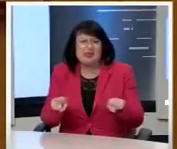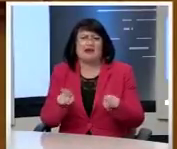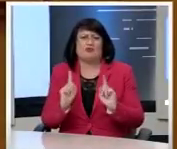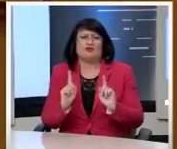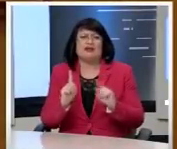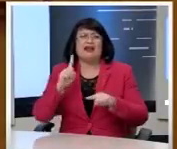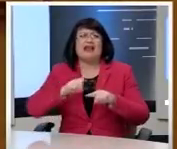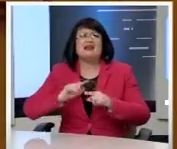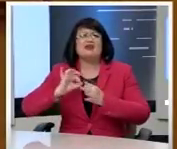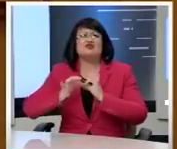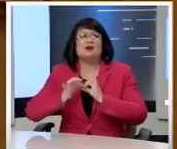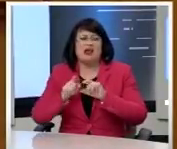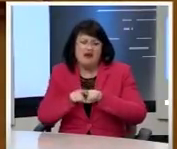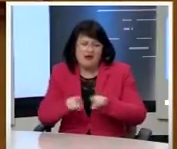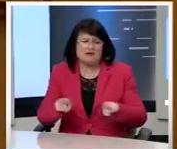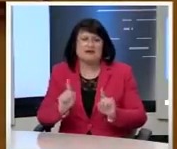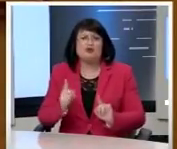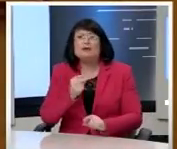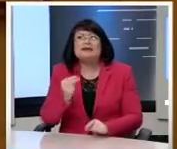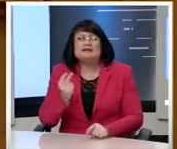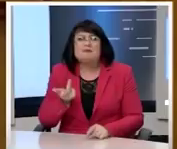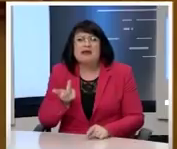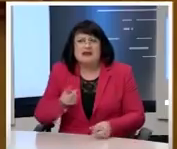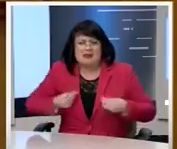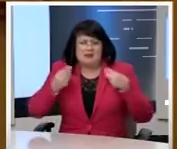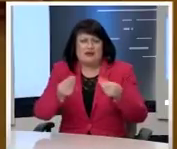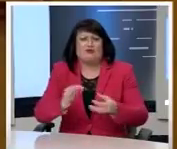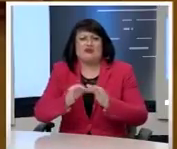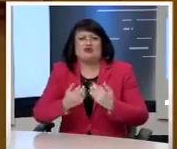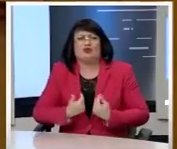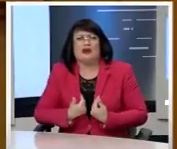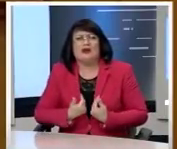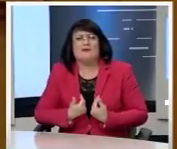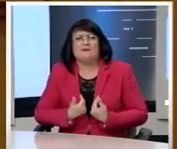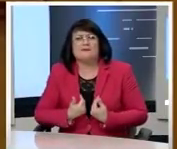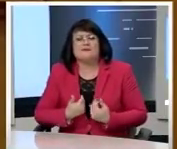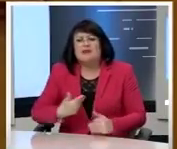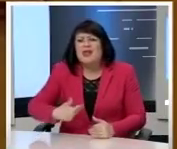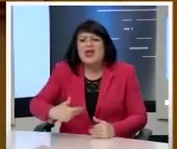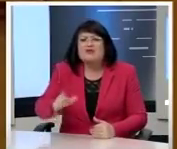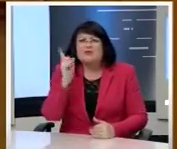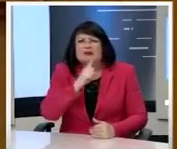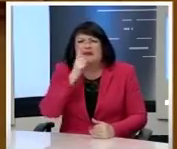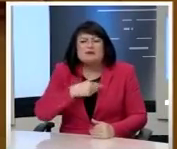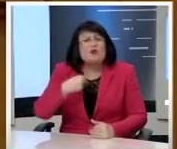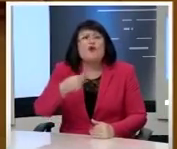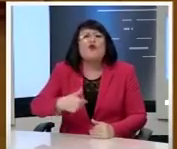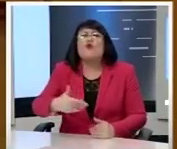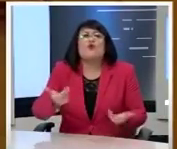σχέση με την ελληνική ιστορία, αυτό σημαίνει ότι παραδίδουμε την ιστορία μας. Ως πού νομίζετε θα φτάσουν αυτά τα ψέματα?